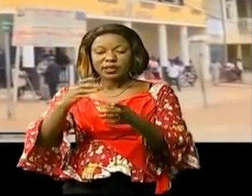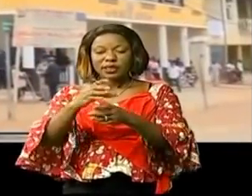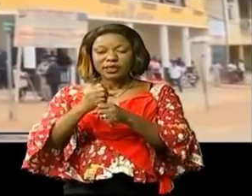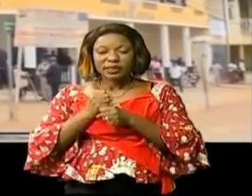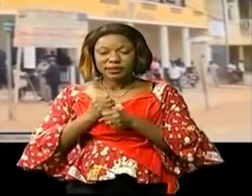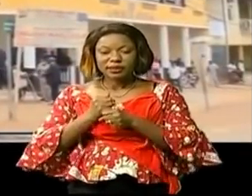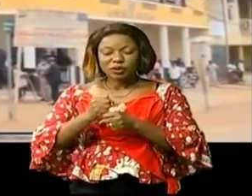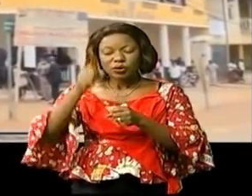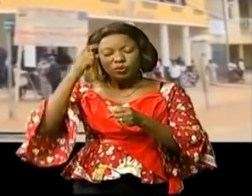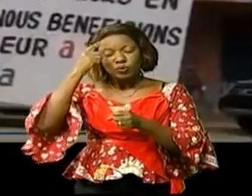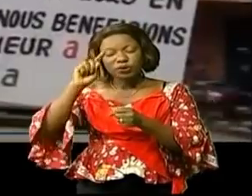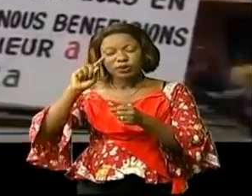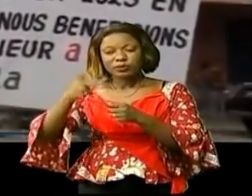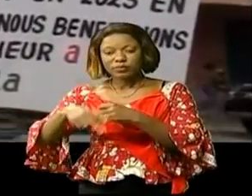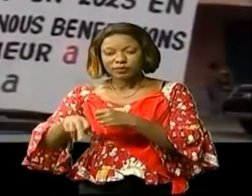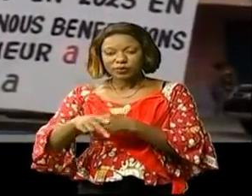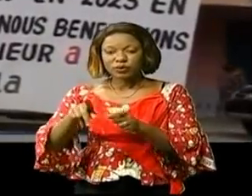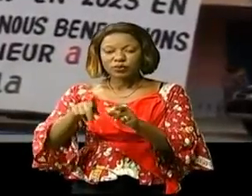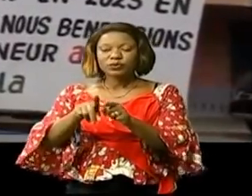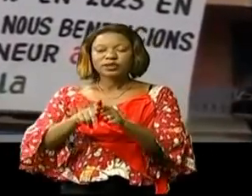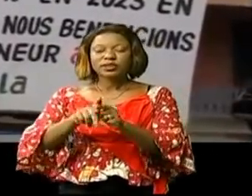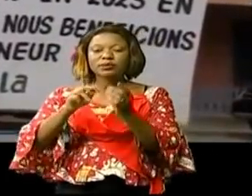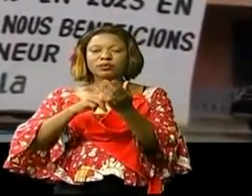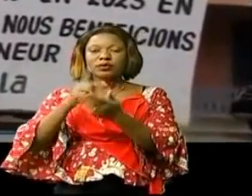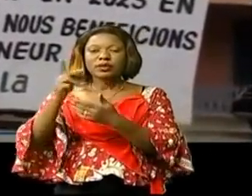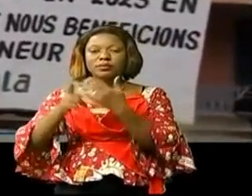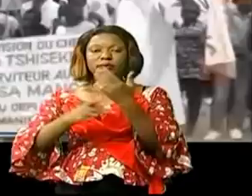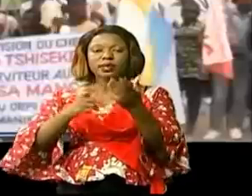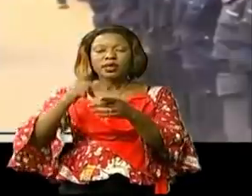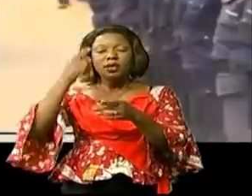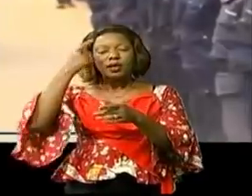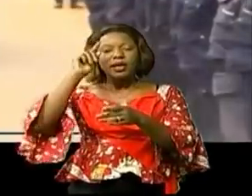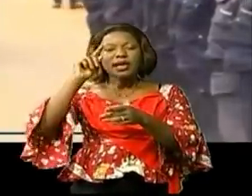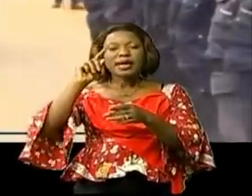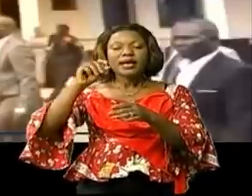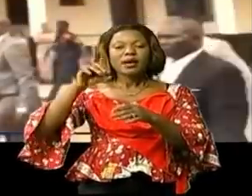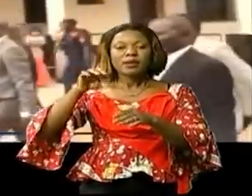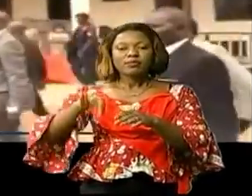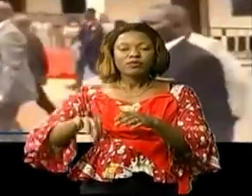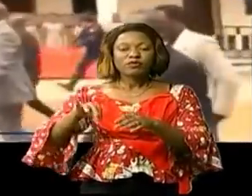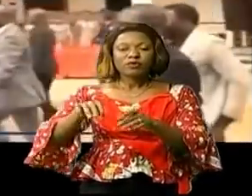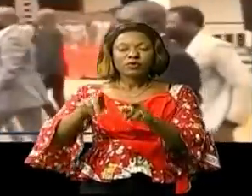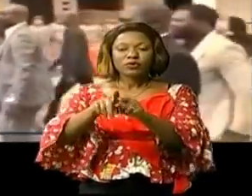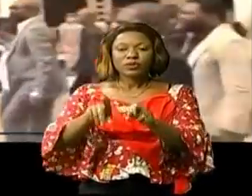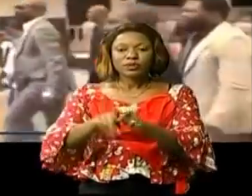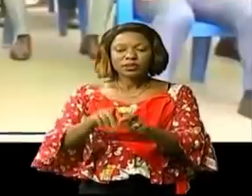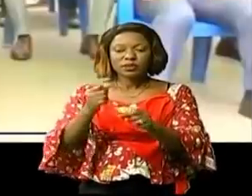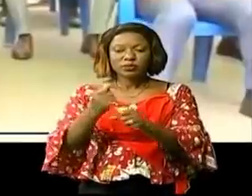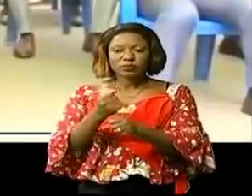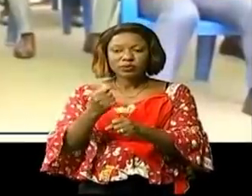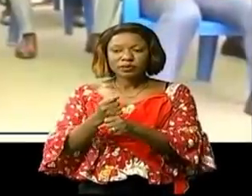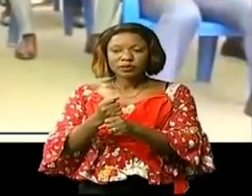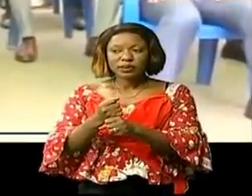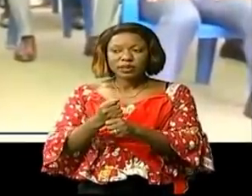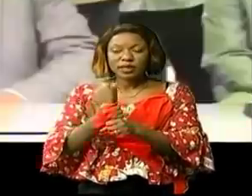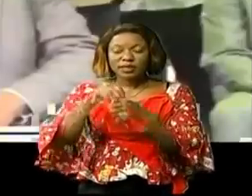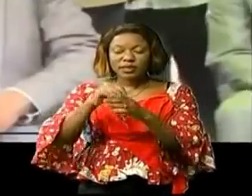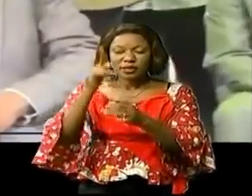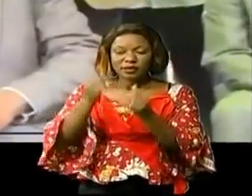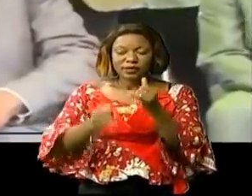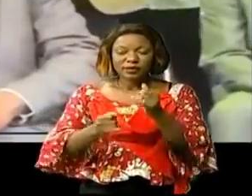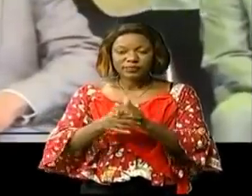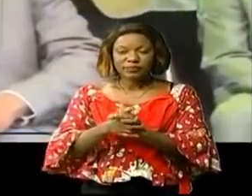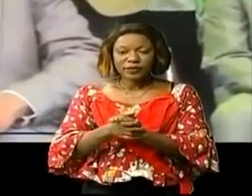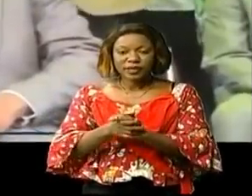ce, dans le cadre du programme d'urgence du gouverneur ad intérim Afan Idriss Mangala à travers le fonds d'investissement.